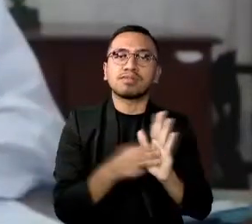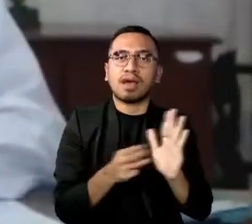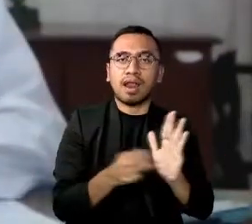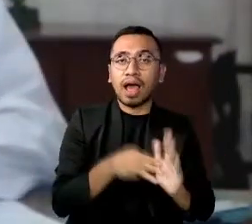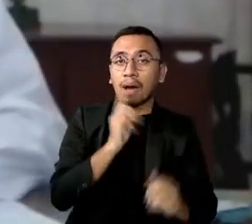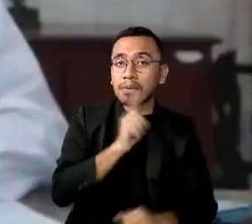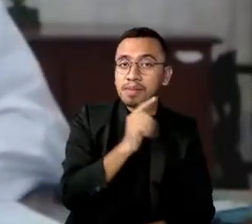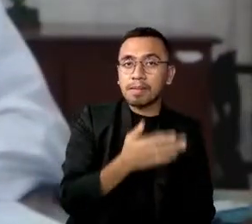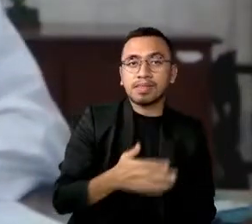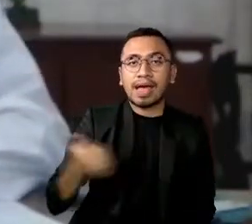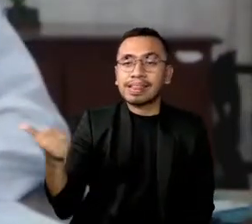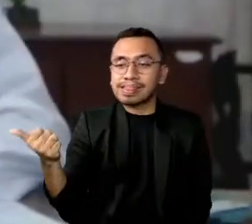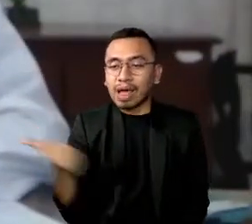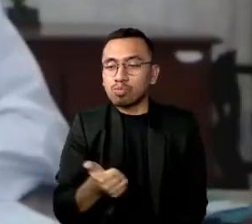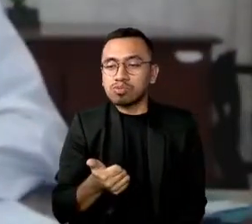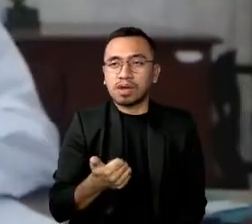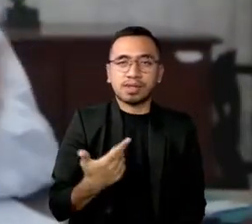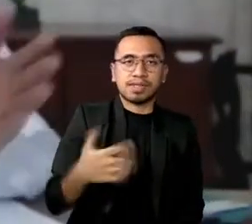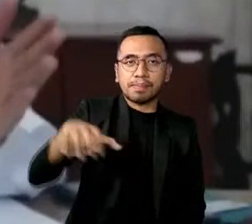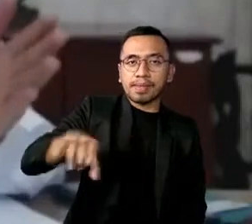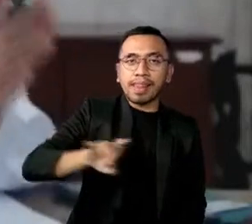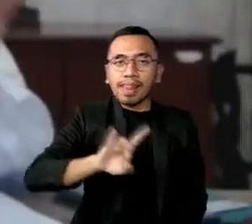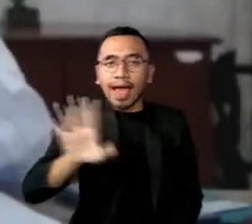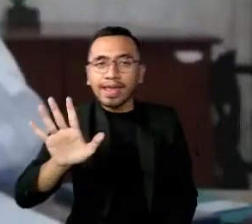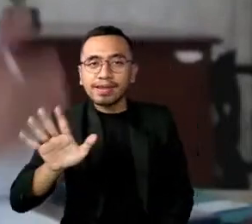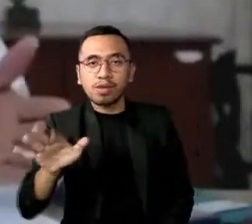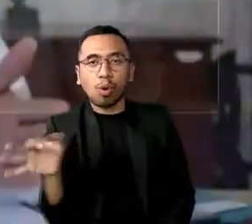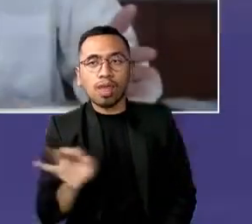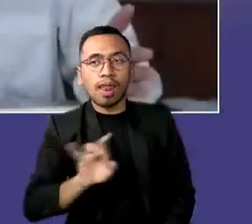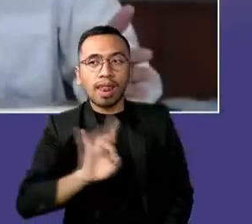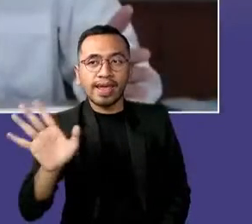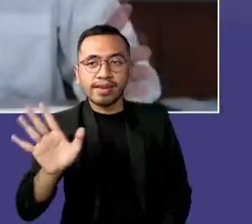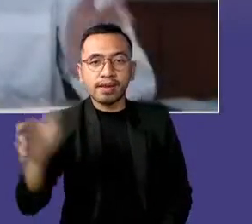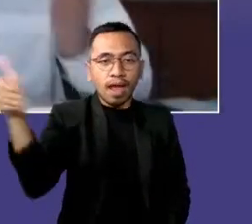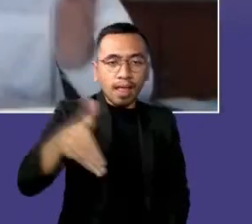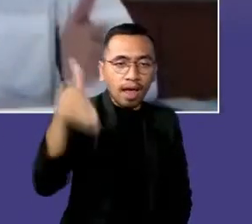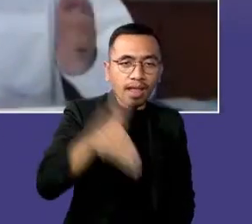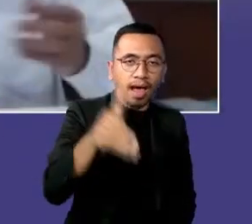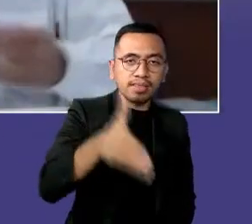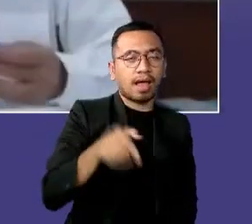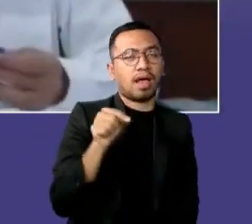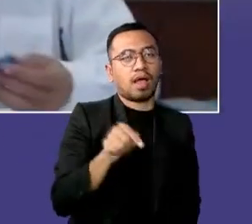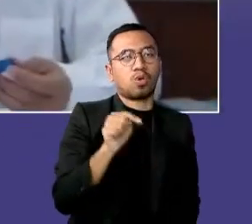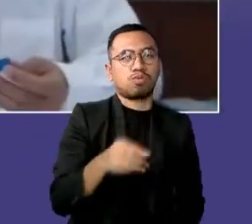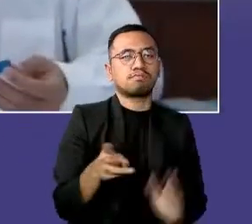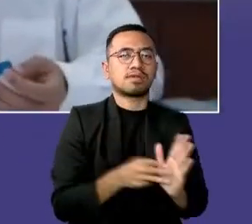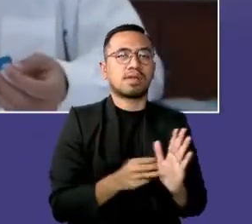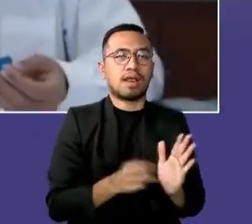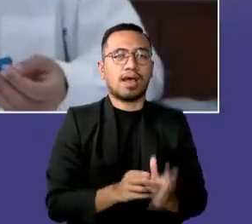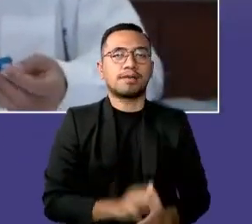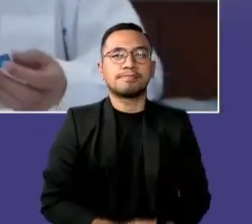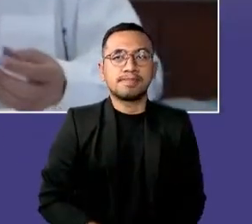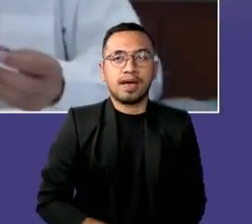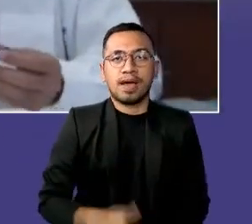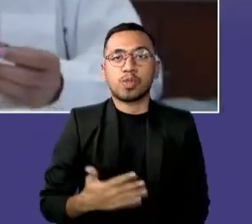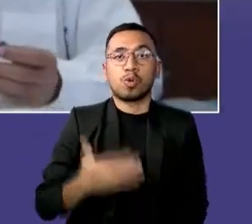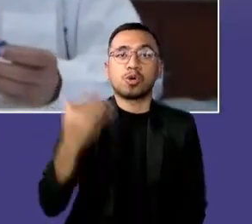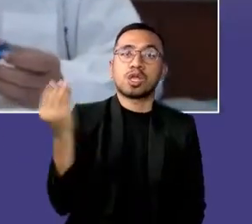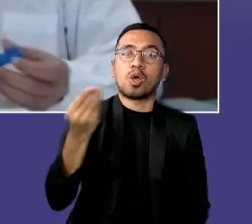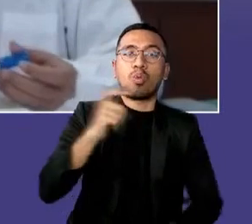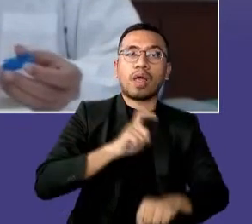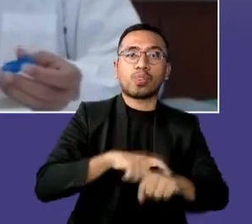kami bertanya hampir banget Oke jadi ini yang perlu diantisipasi ya liburan pasti ada orang luar